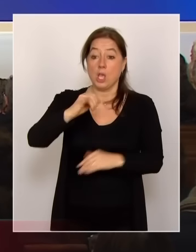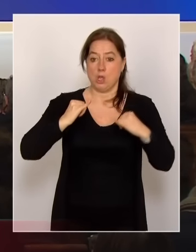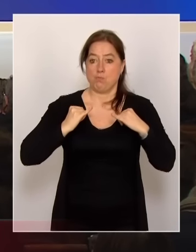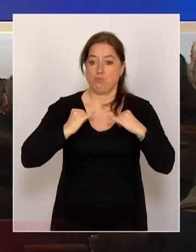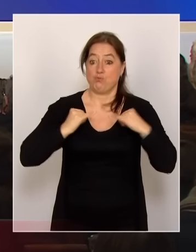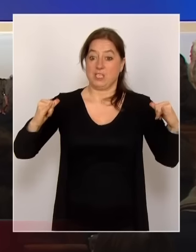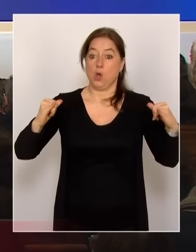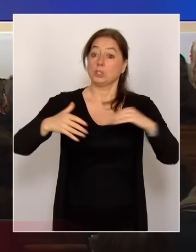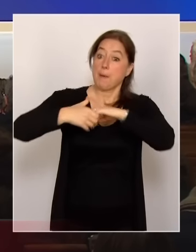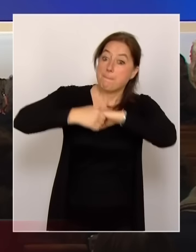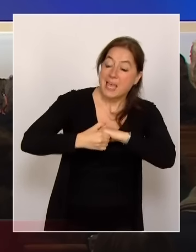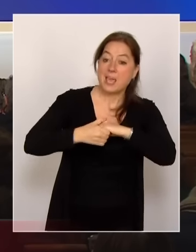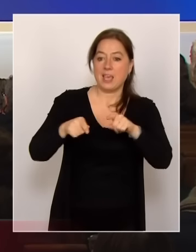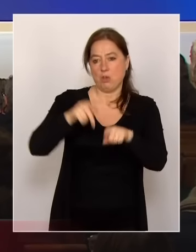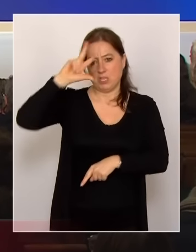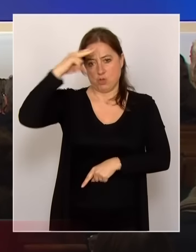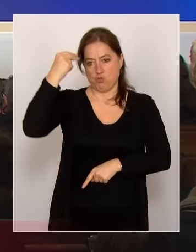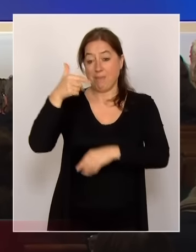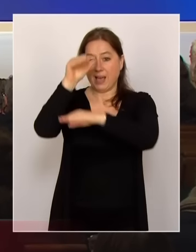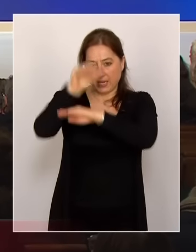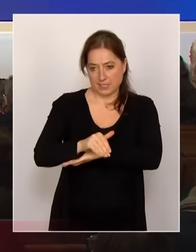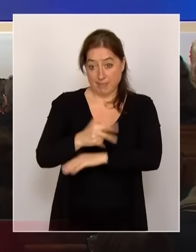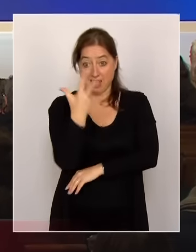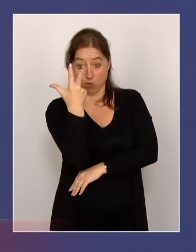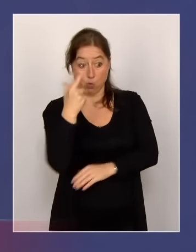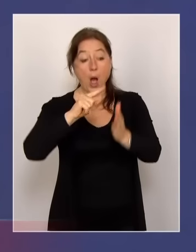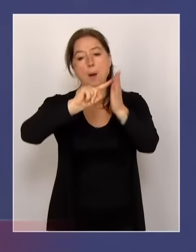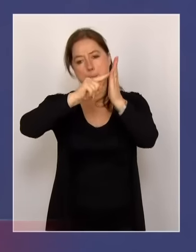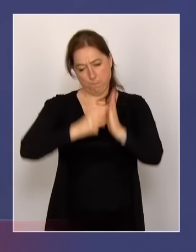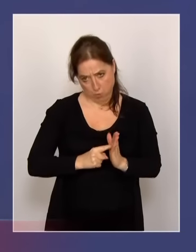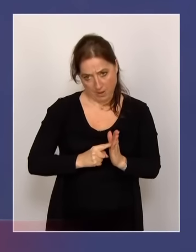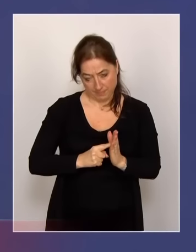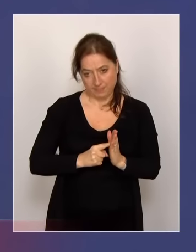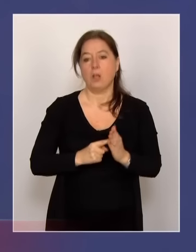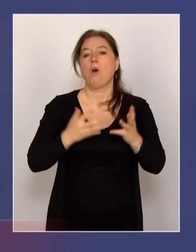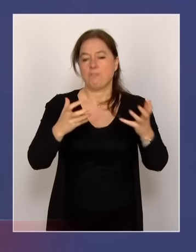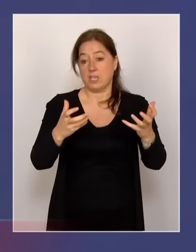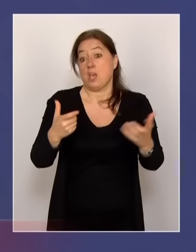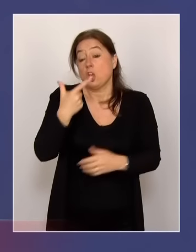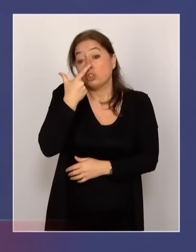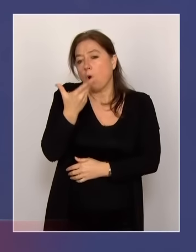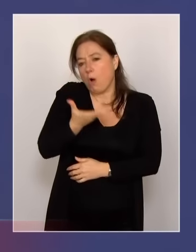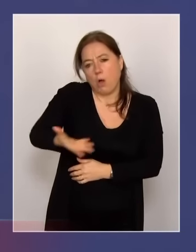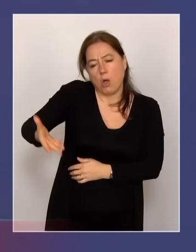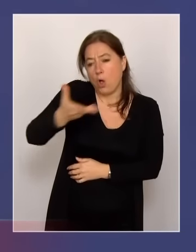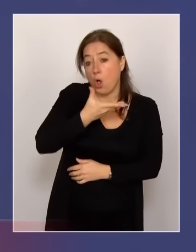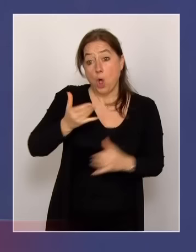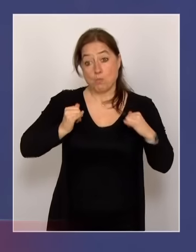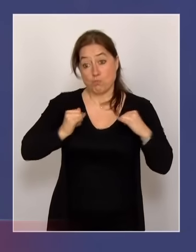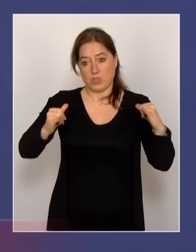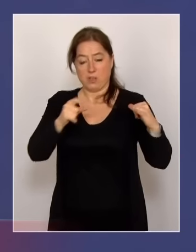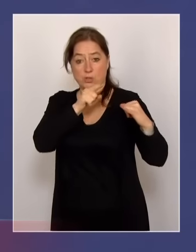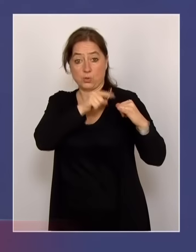la prospérité et par l'humanisme. Et c'est sur ces trois points aujourd'hui que je voudrais revenir. Et je pense que c'est par la puissance,